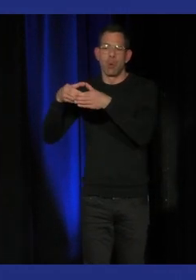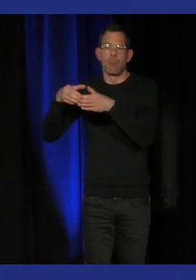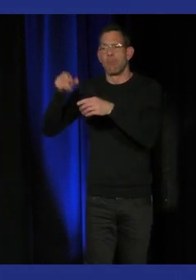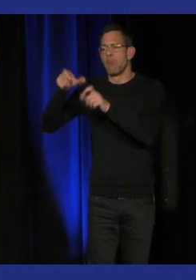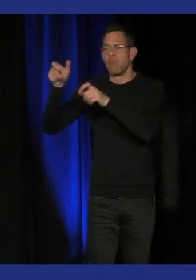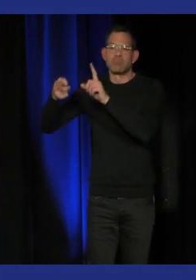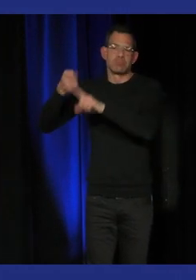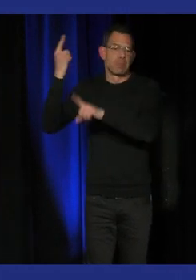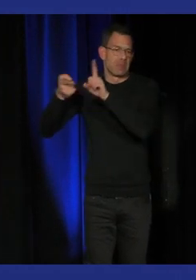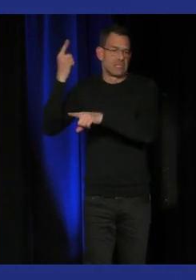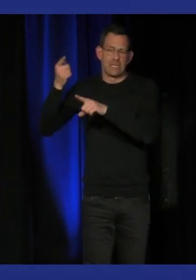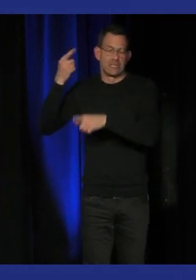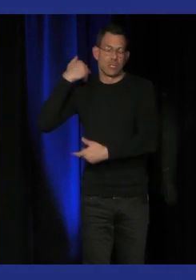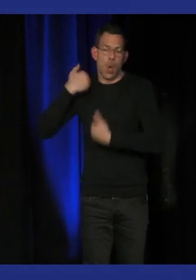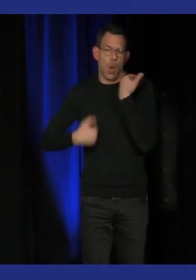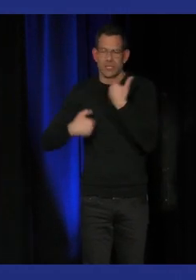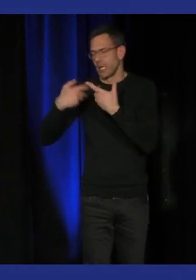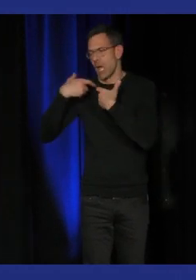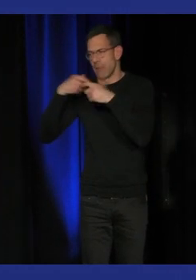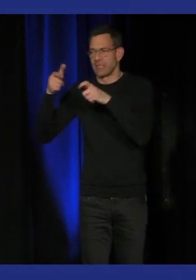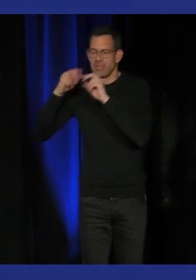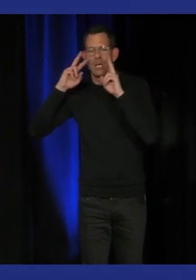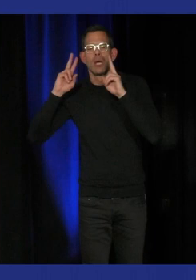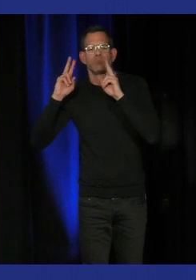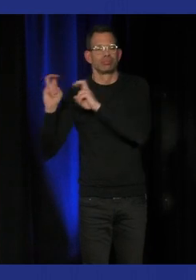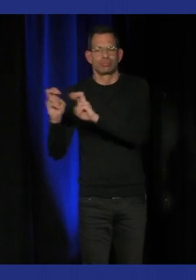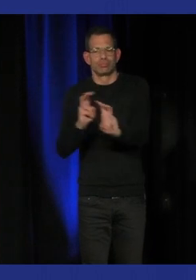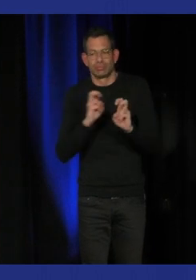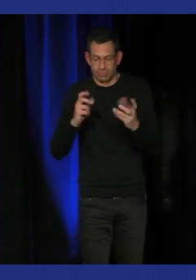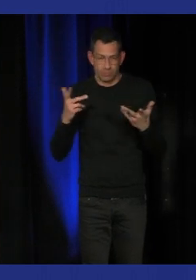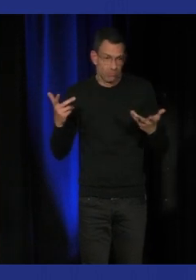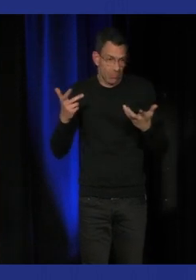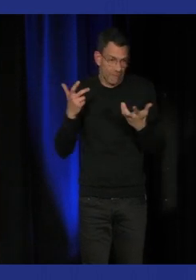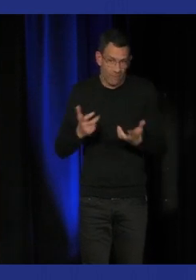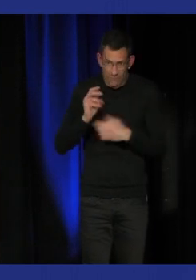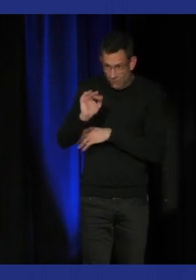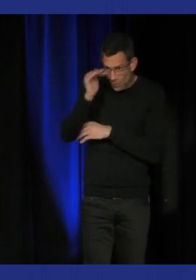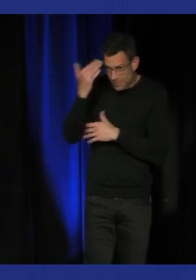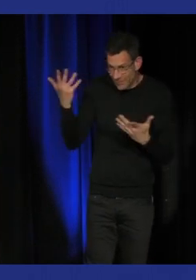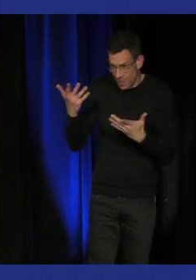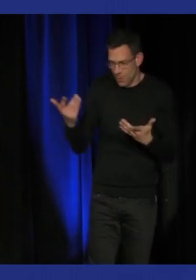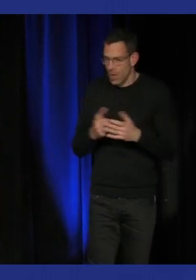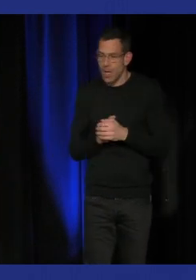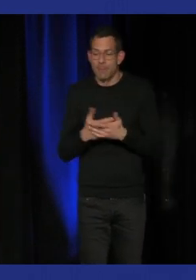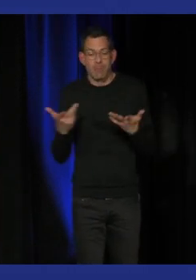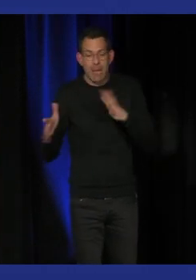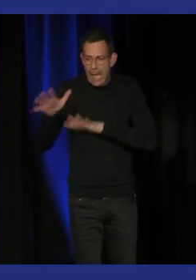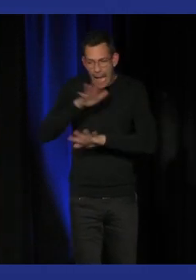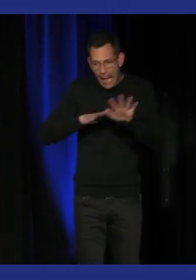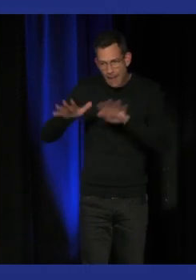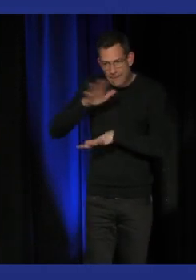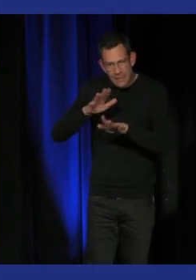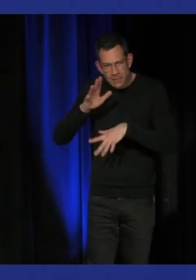de spécialistes du handicap et de l'accessibilité pour savoir pour qui les aménagements pouvaient être